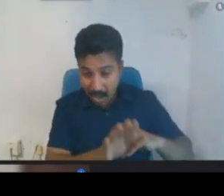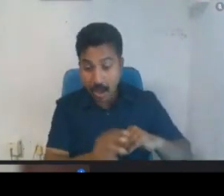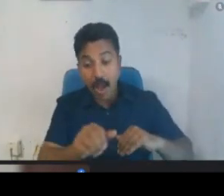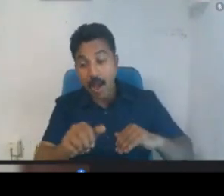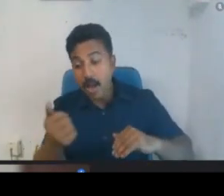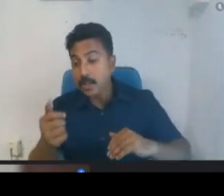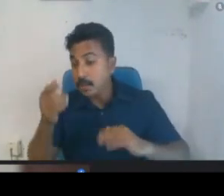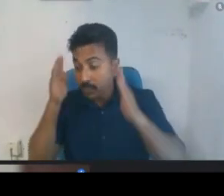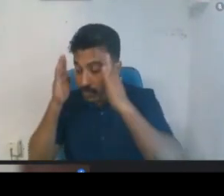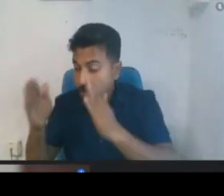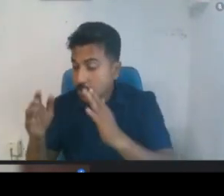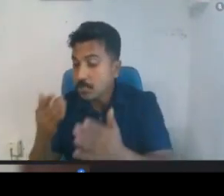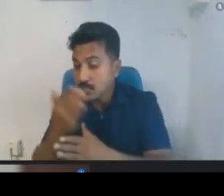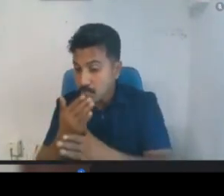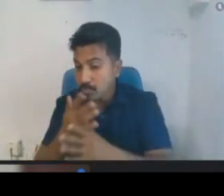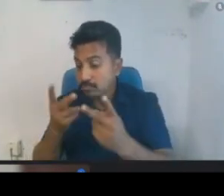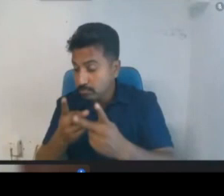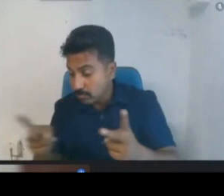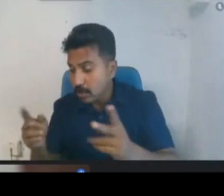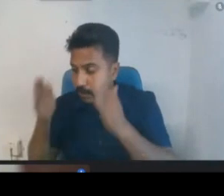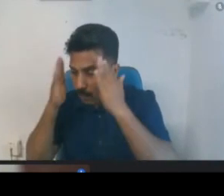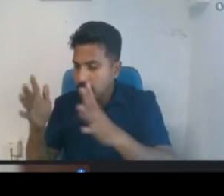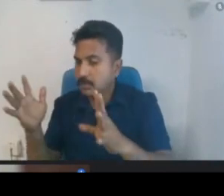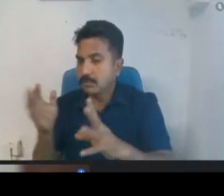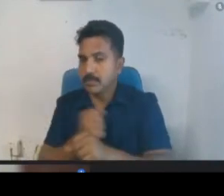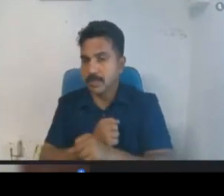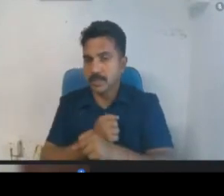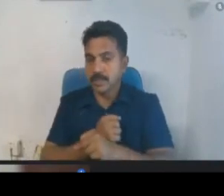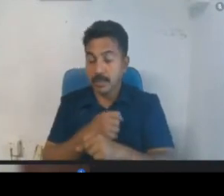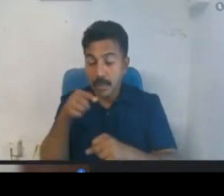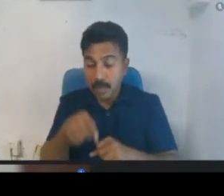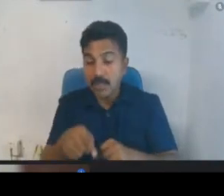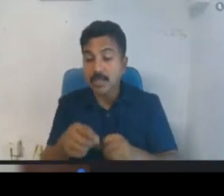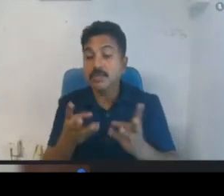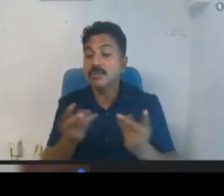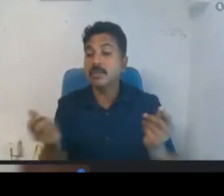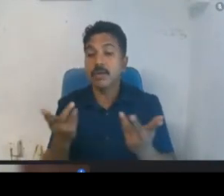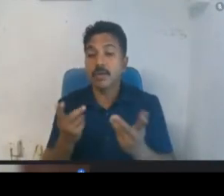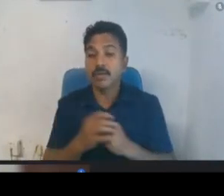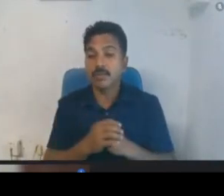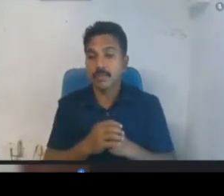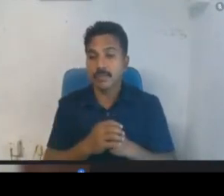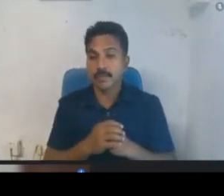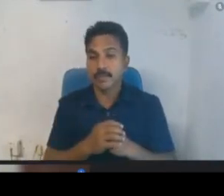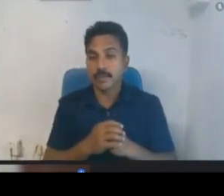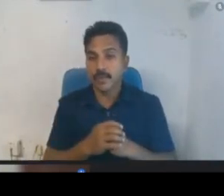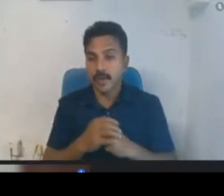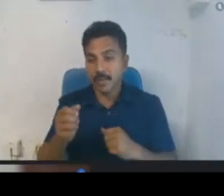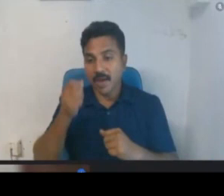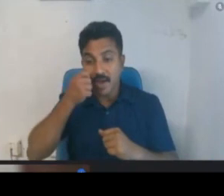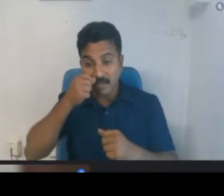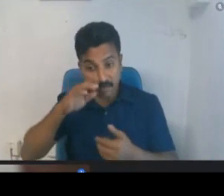കാര്യങ്ങളിൽ അധികമായിട്ട് ഇടപെടാൻ കഴിയാത്തൊരവസ്ഥ വരും. ആ സാഹചര്യത്തിൽ നമ്മൾ എന്താ ചെയ്യേണ്ടതെന്ന് പറഞ്ഞു കഴിഞ്ഞാൽ, നമ്മുടെ